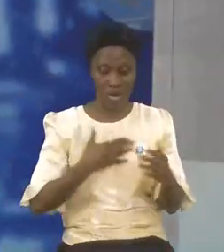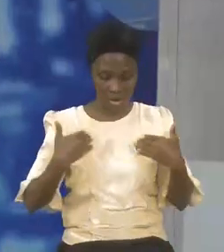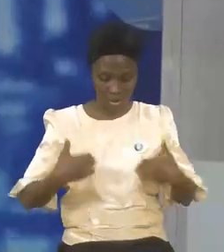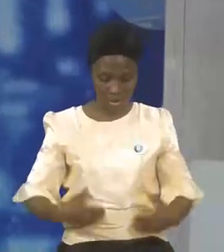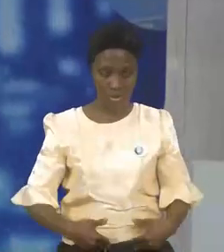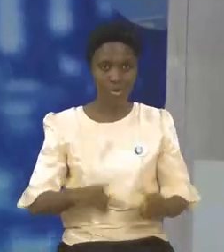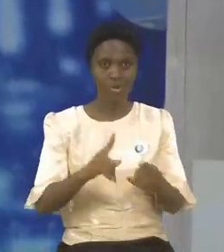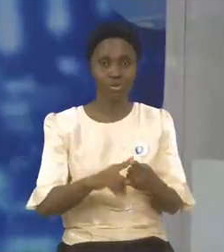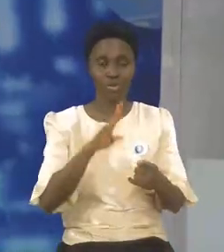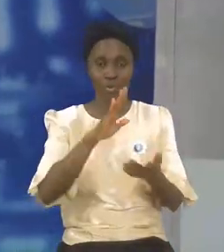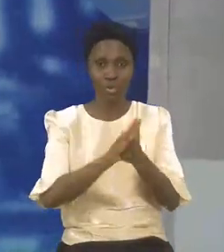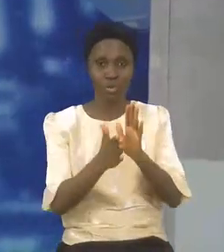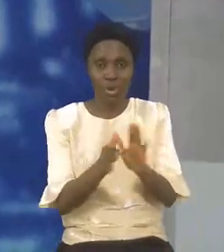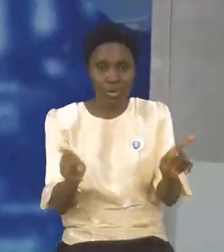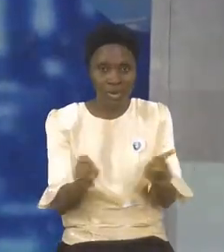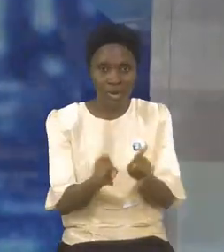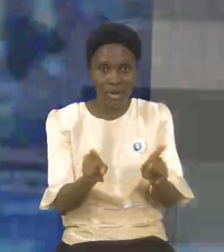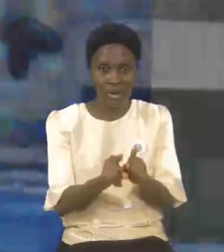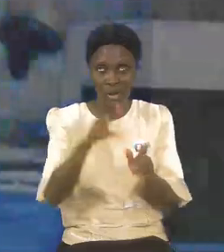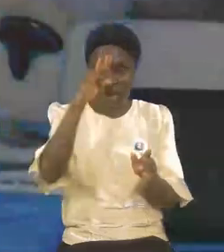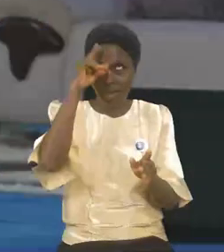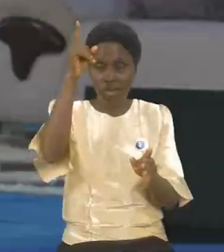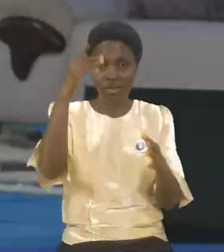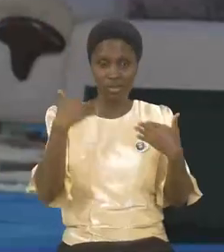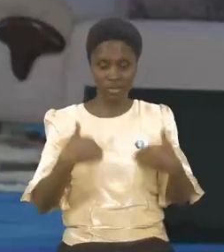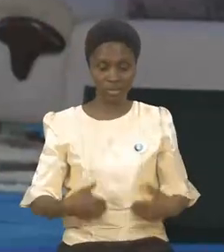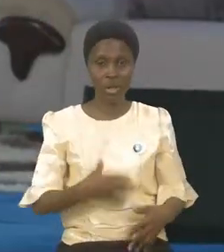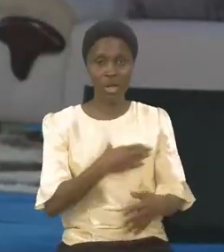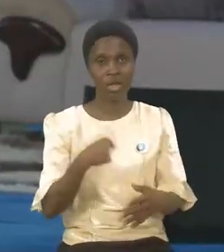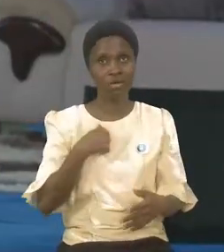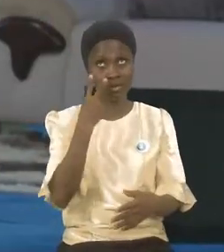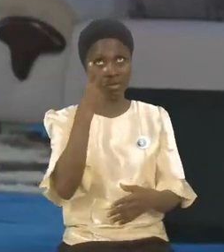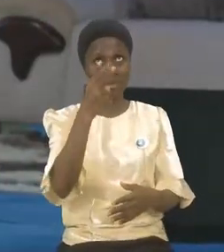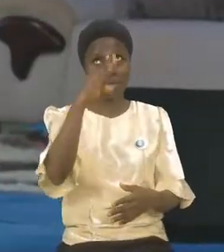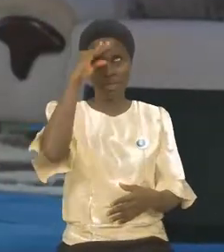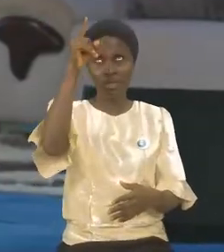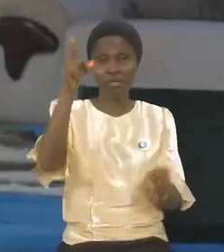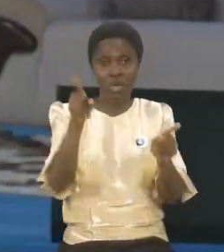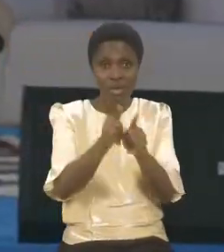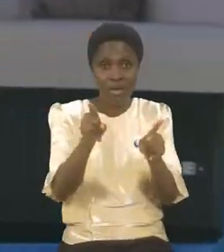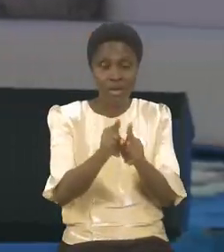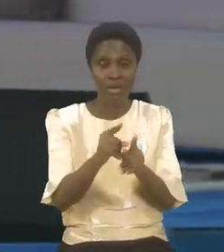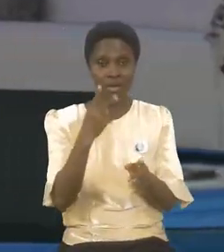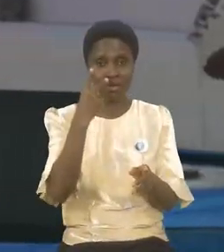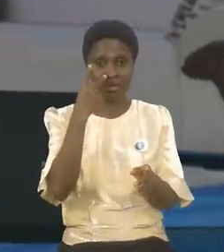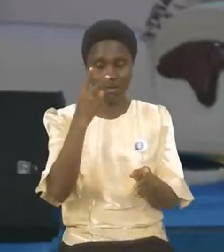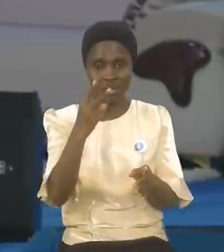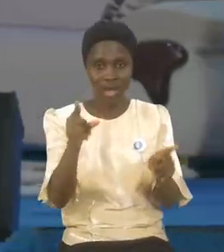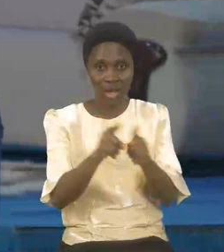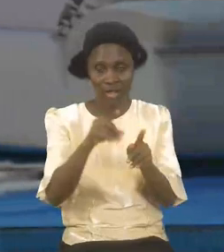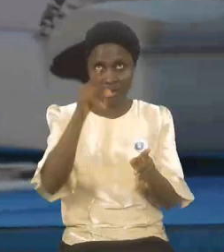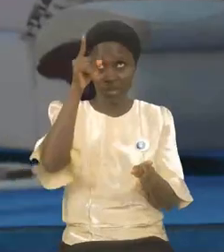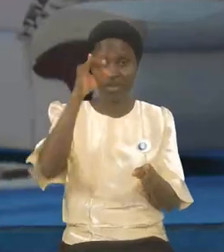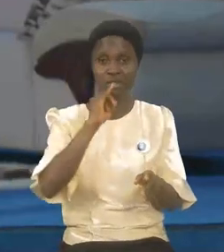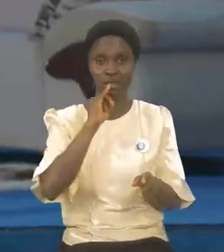notre corps vil à être comme son corps de gloire, nous le verrons tel